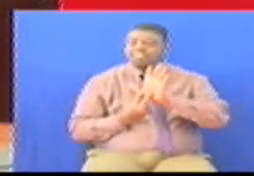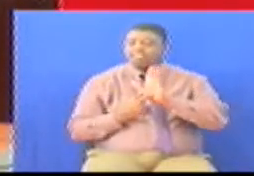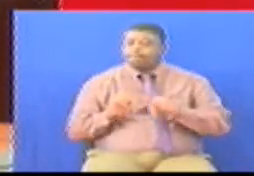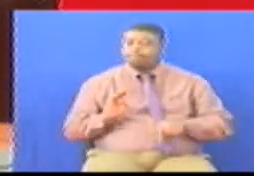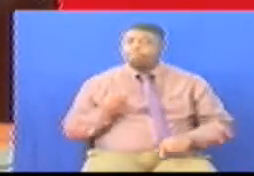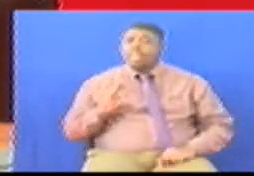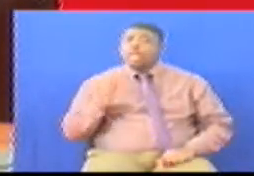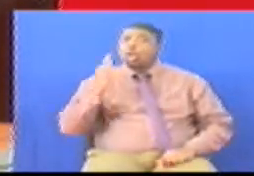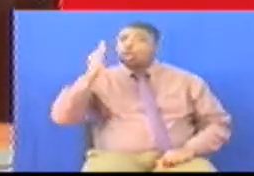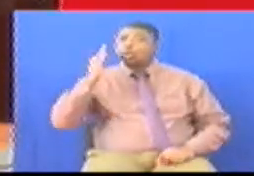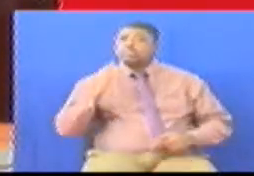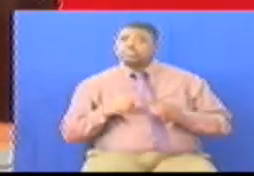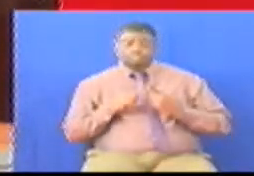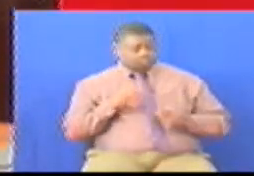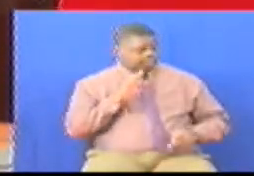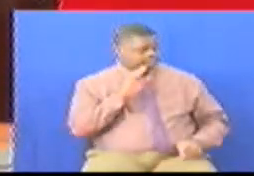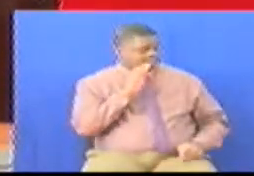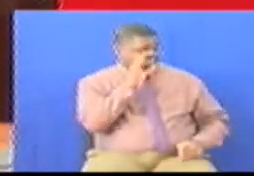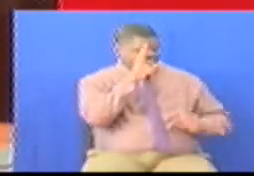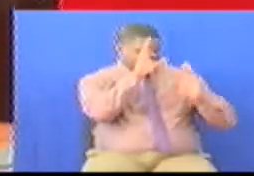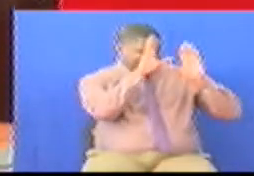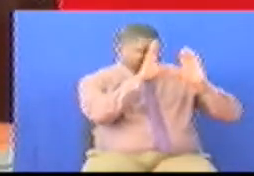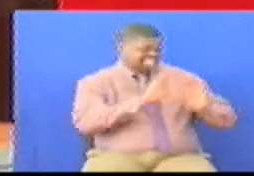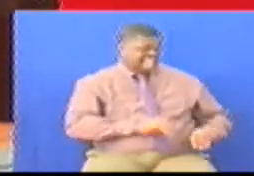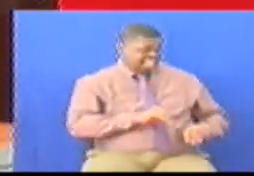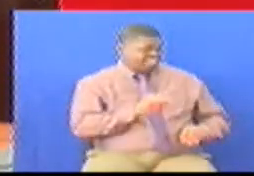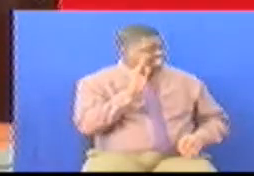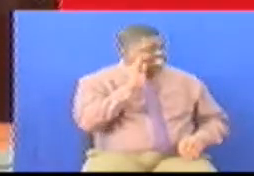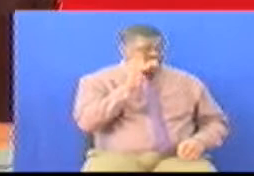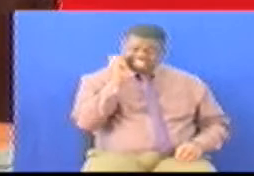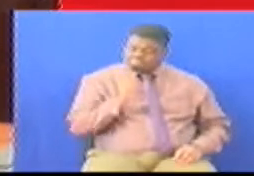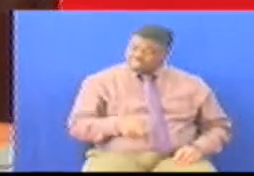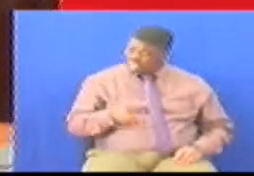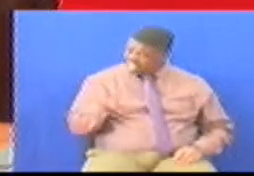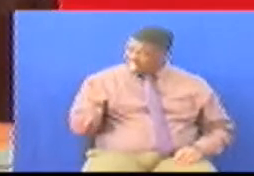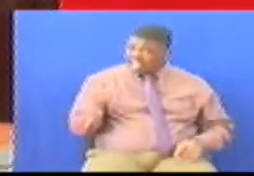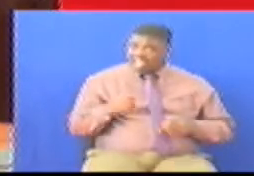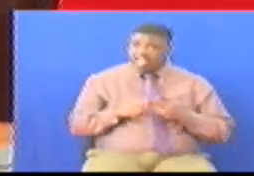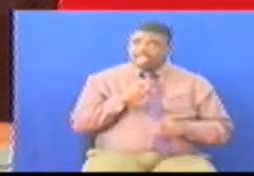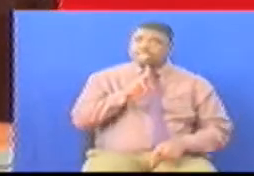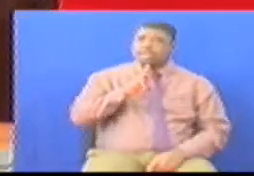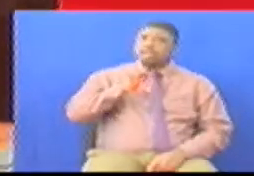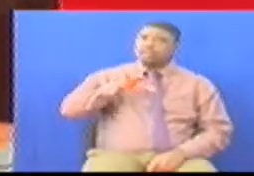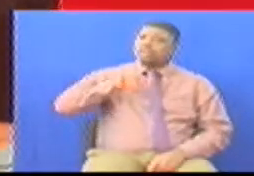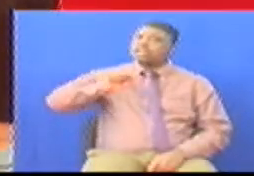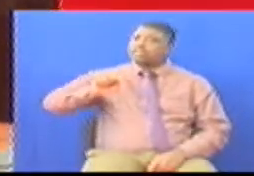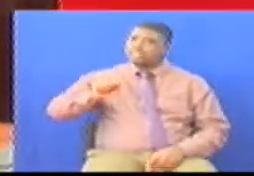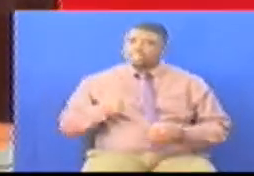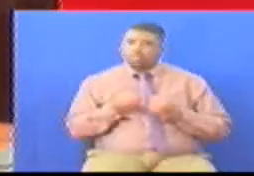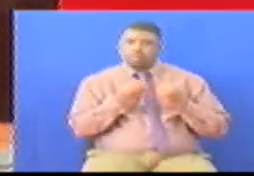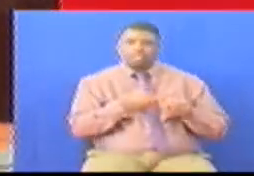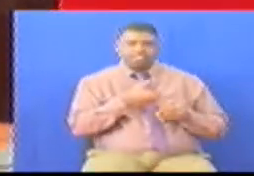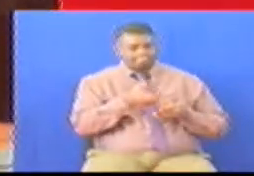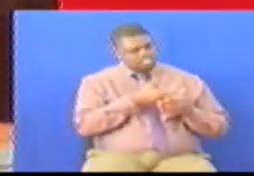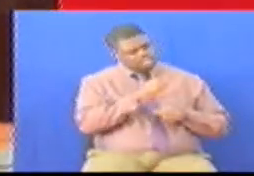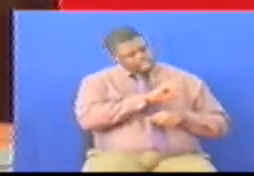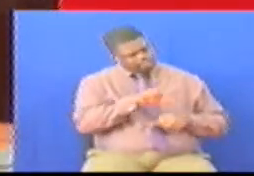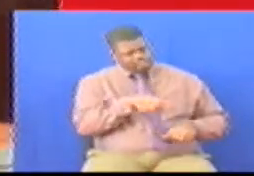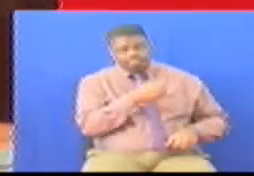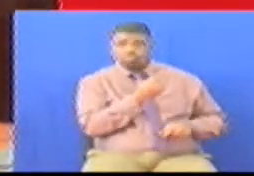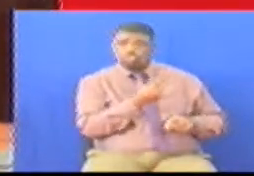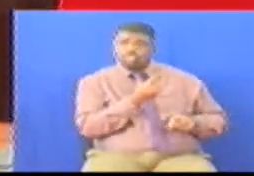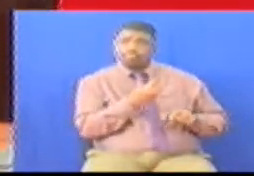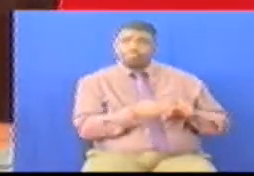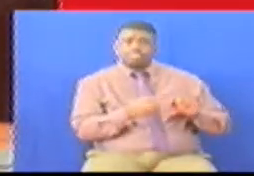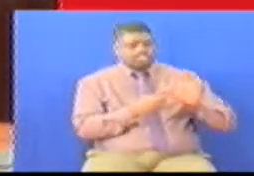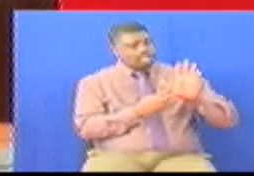Spika, kama tumesikia taarifa, ni kwamba REA walikuwa waweke umeme katika vijiji